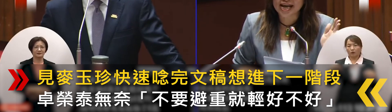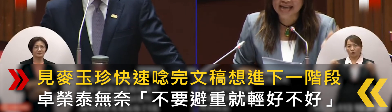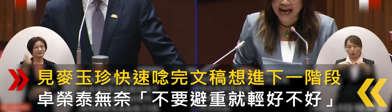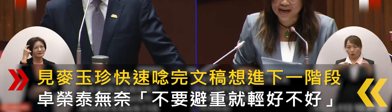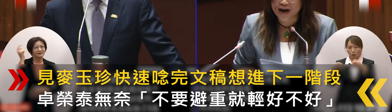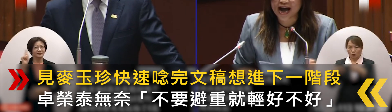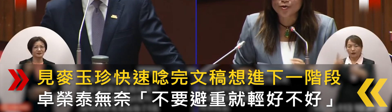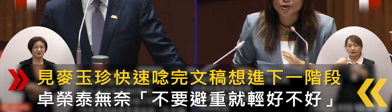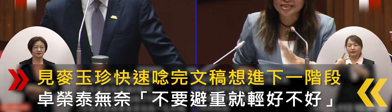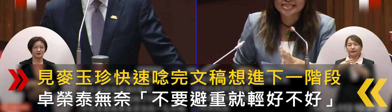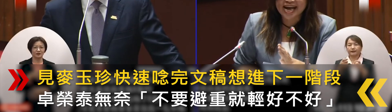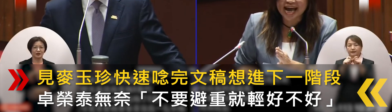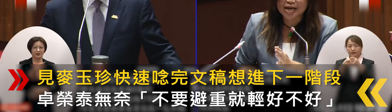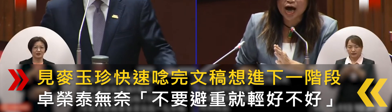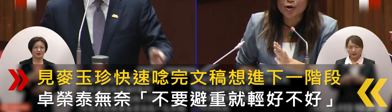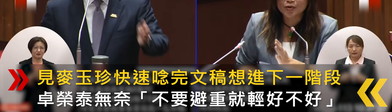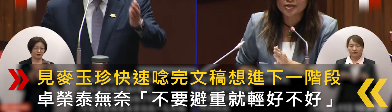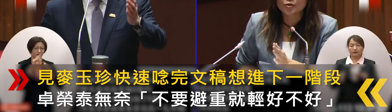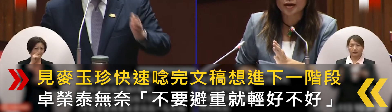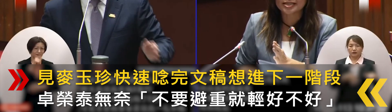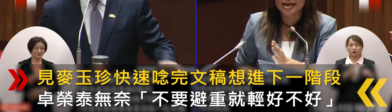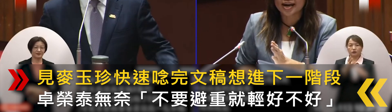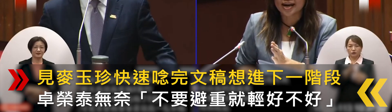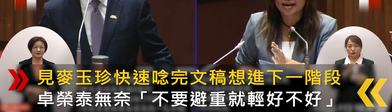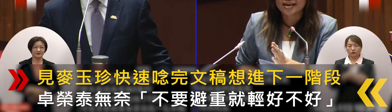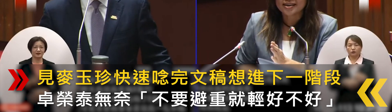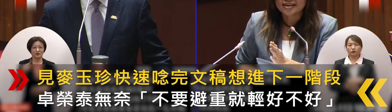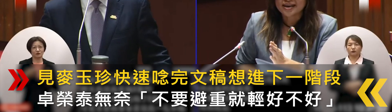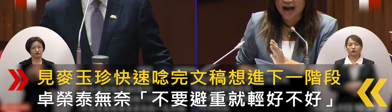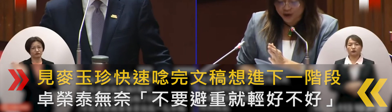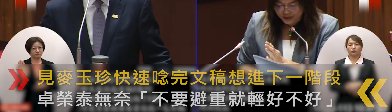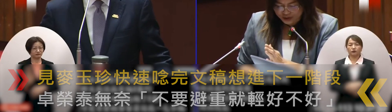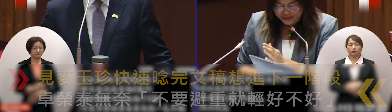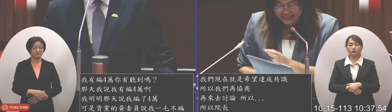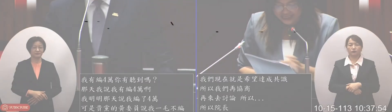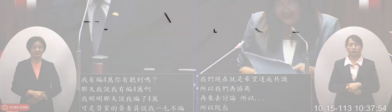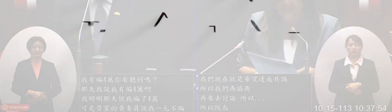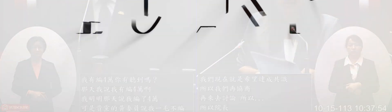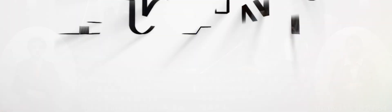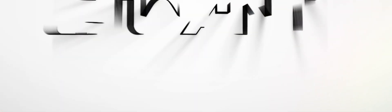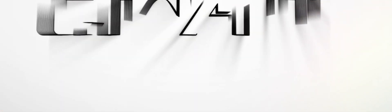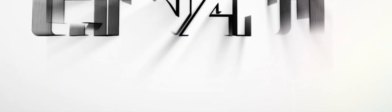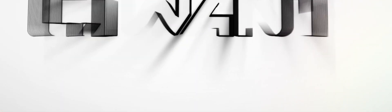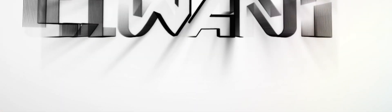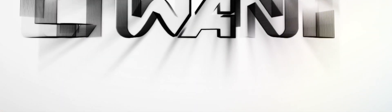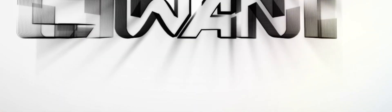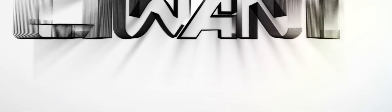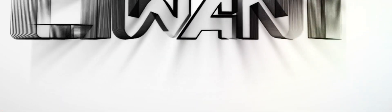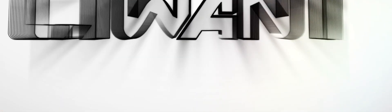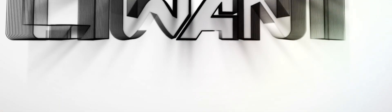候再来 一个错误的答复。 接下来要问， 不要避重就轻，好不好？ 好，问我们的。